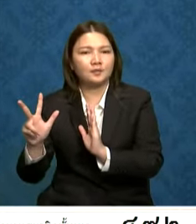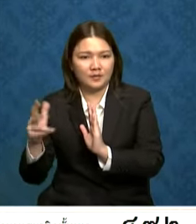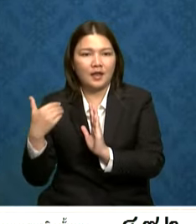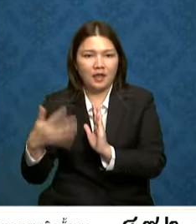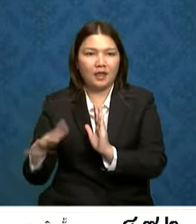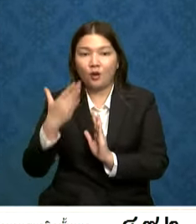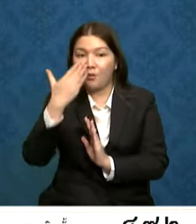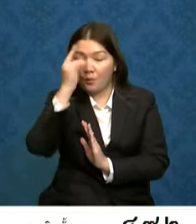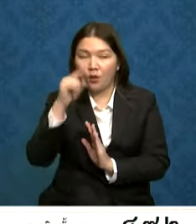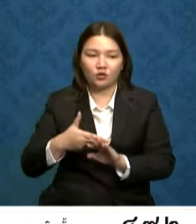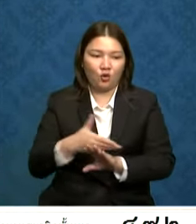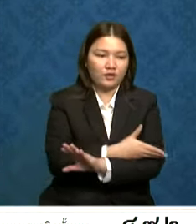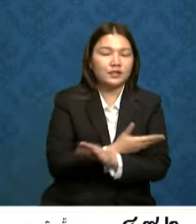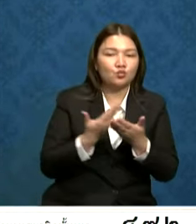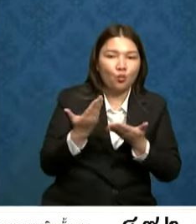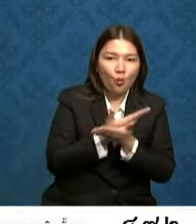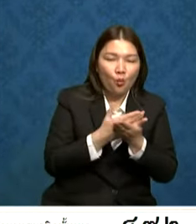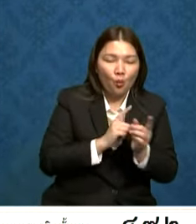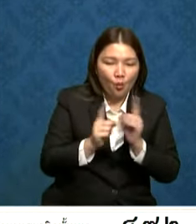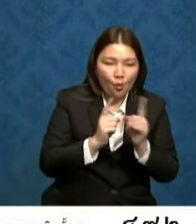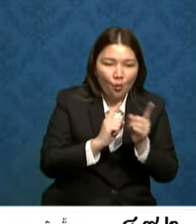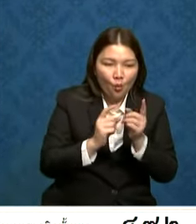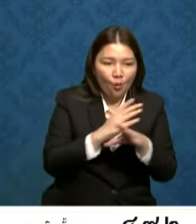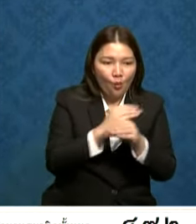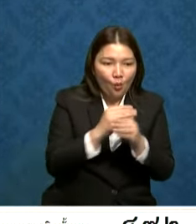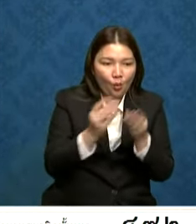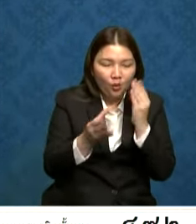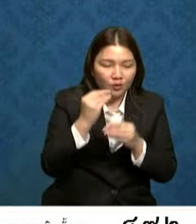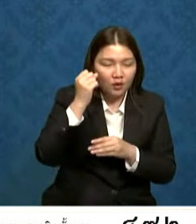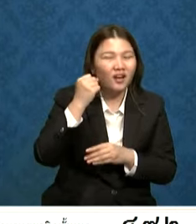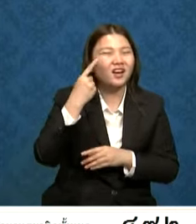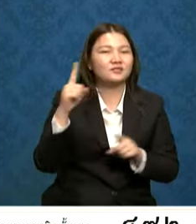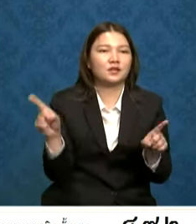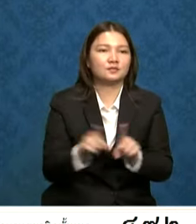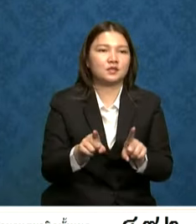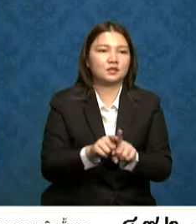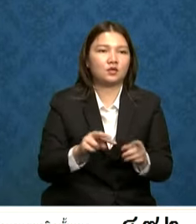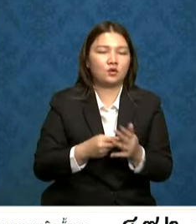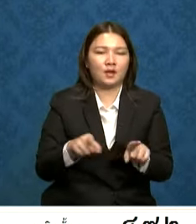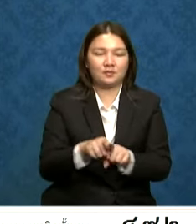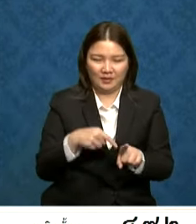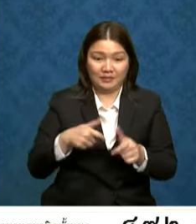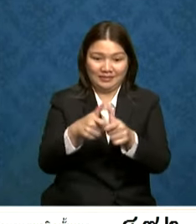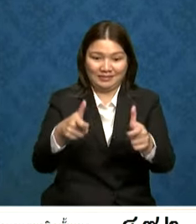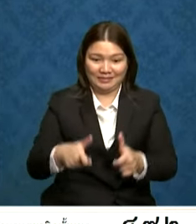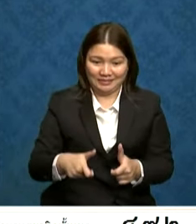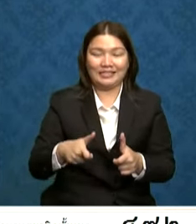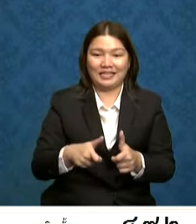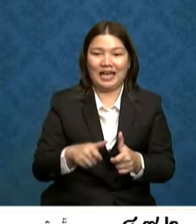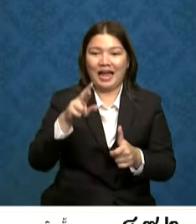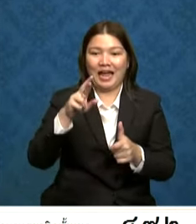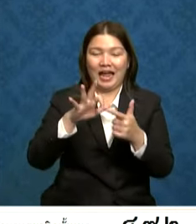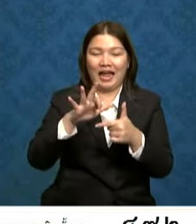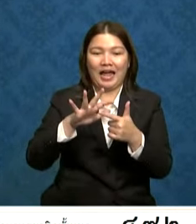ทำความเข้าใจร่วมกันว่ารายงานนี้มิใช่การพิจารณาร่างพระราชบัญญัติ